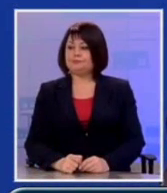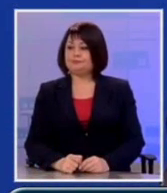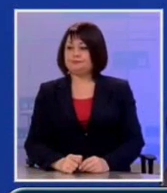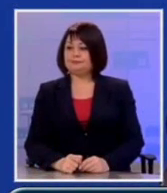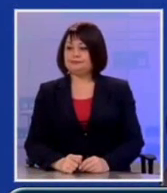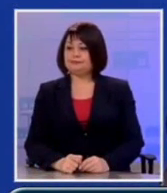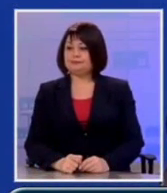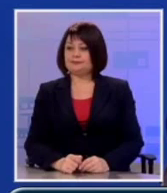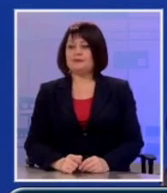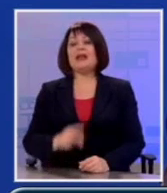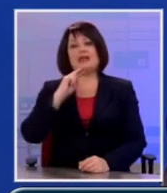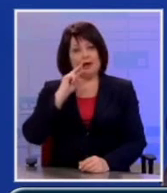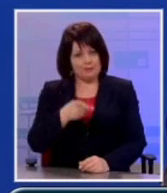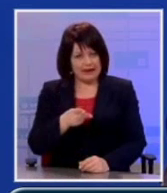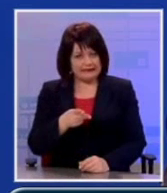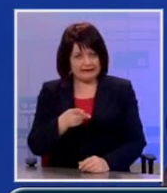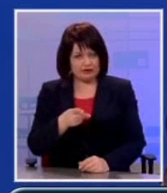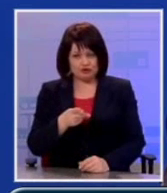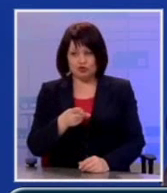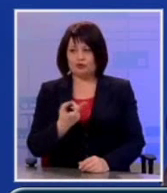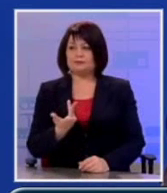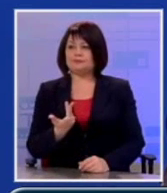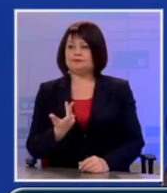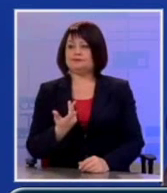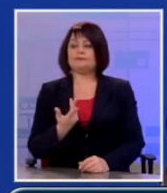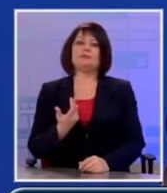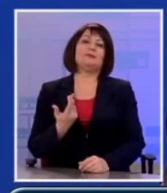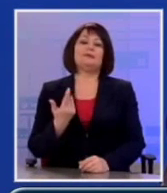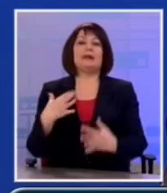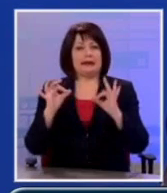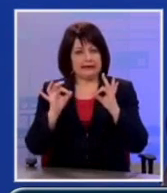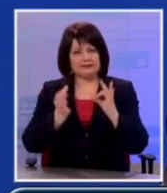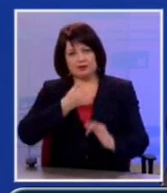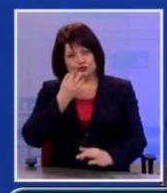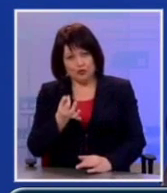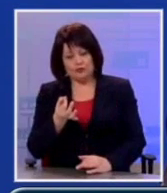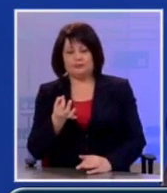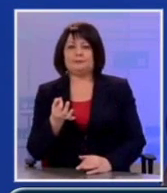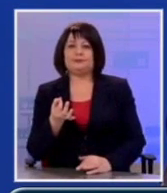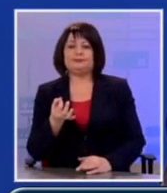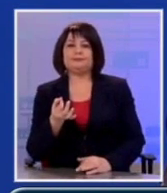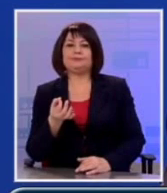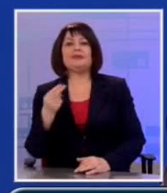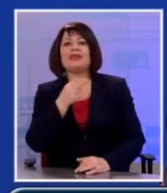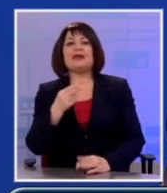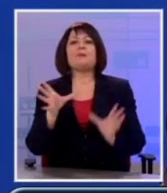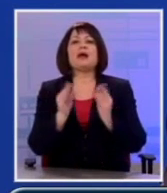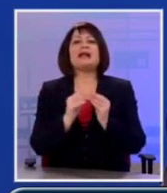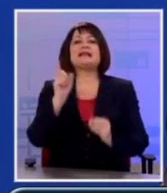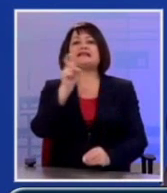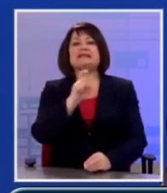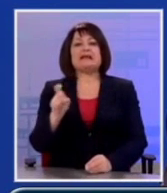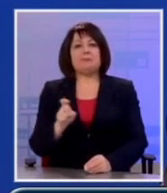Θα σας απαντήσω επί της αρχής, αφού πρώτα σας πω ότι και η υπόθεση της Siemens και